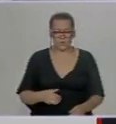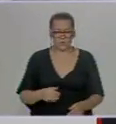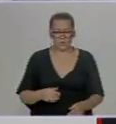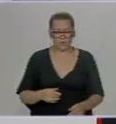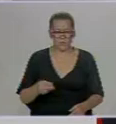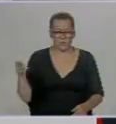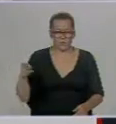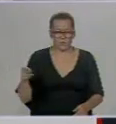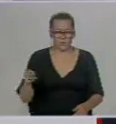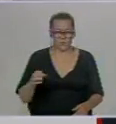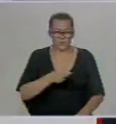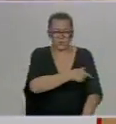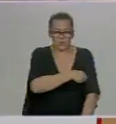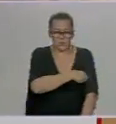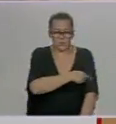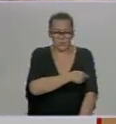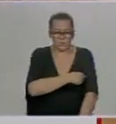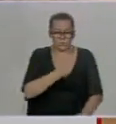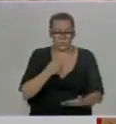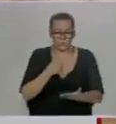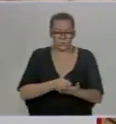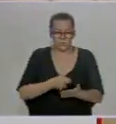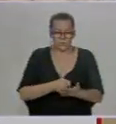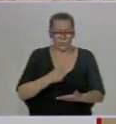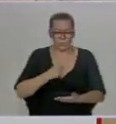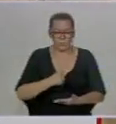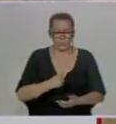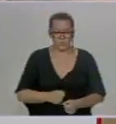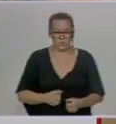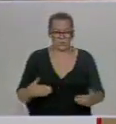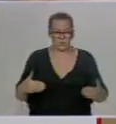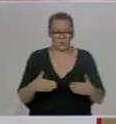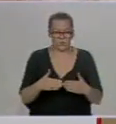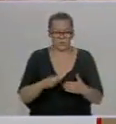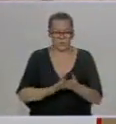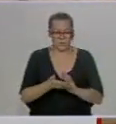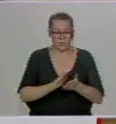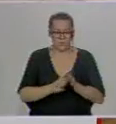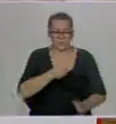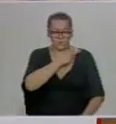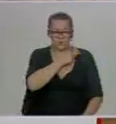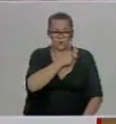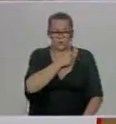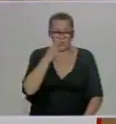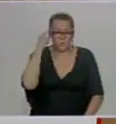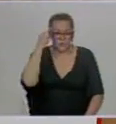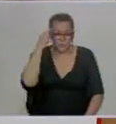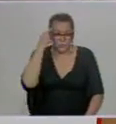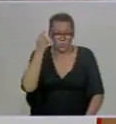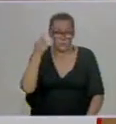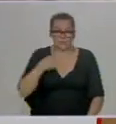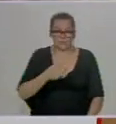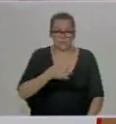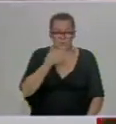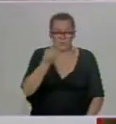de Consiliu privind grila de salarizare conform legii. La finalul întâlnirii, nu toți reprezentanții autorităților locale păreau a fi complet